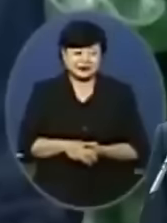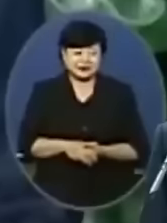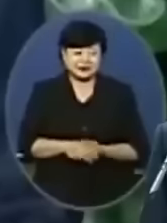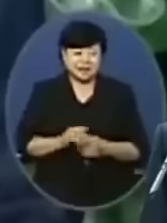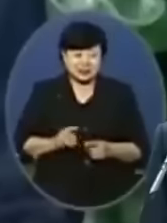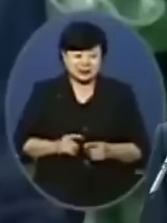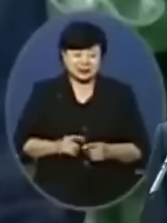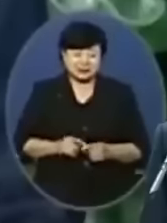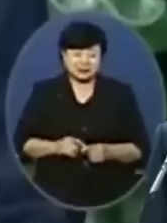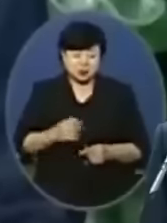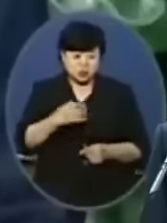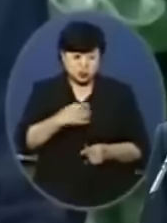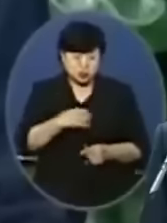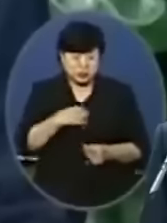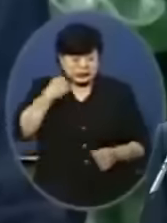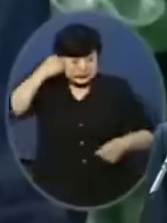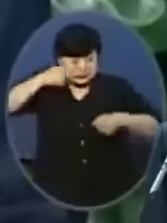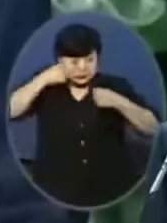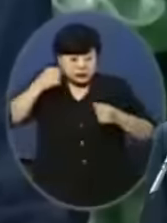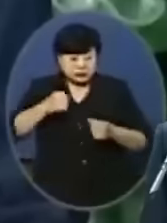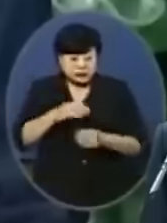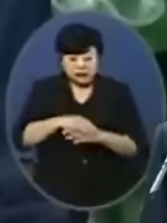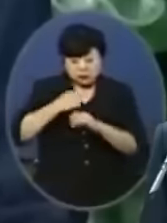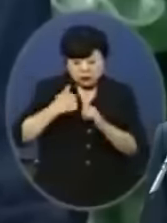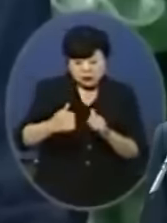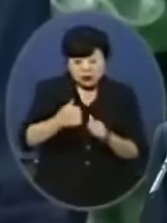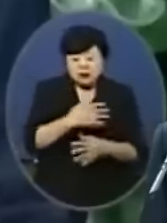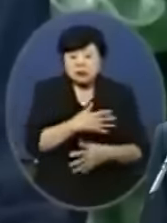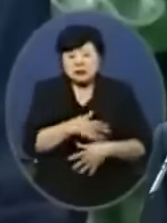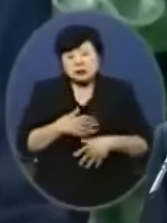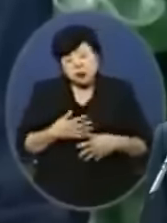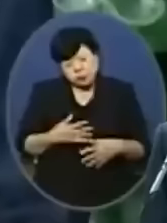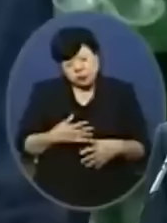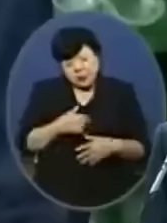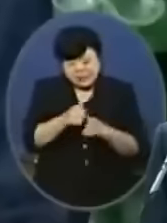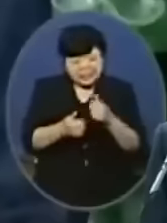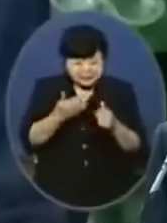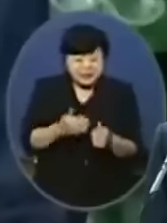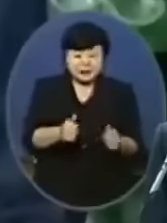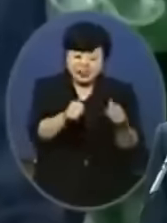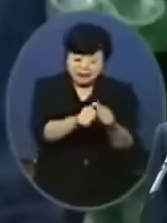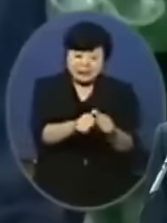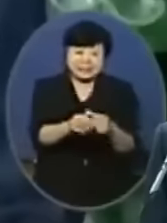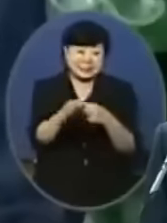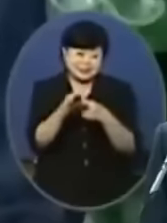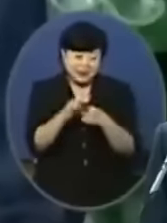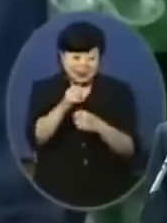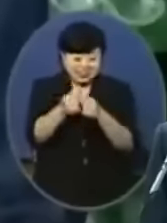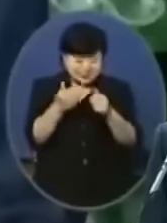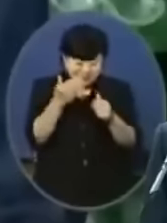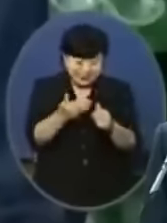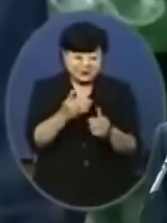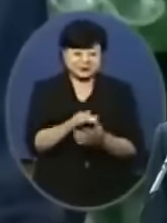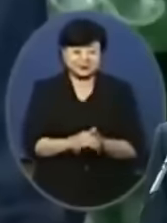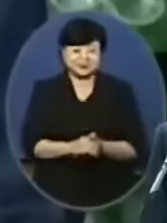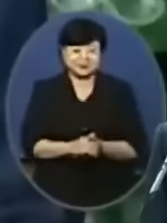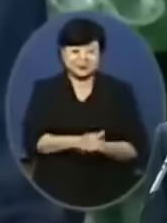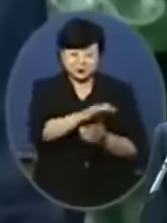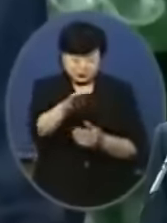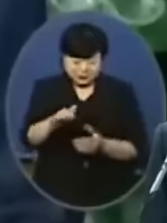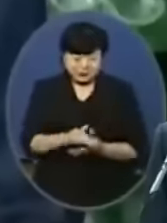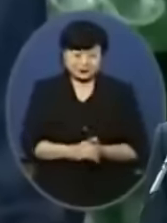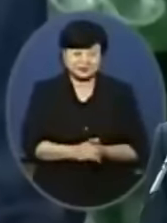사나운 짐승을 대항할 만한 힘이 없습니다. 그러나 하나님이 우리와 같이 계시면 하나님이